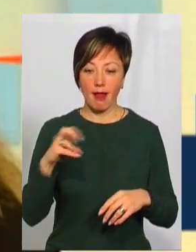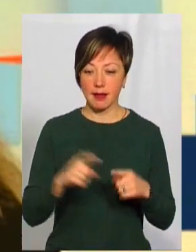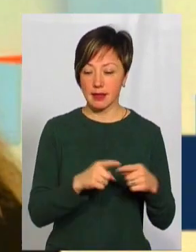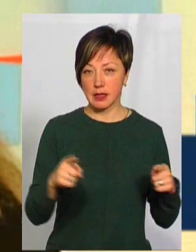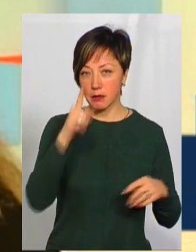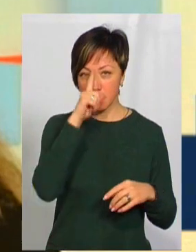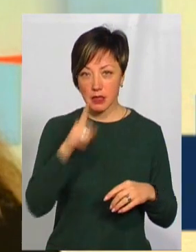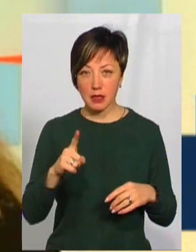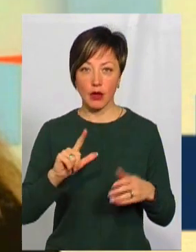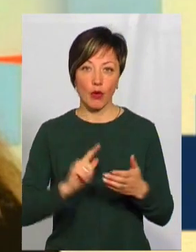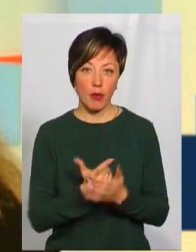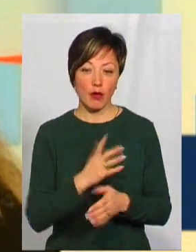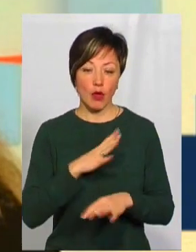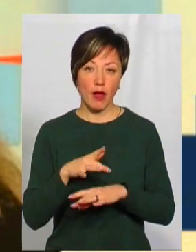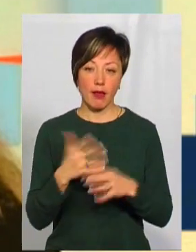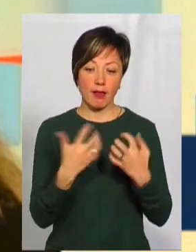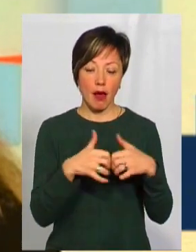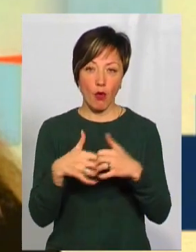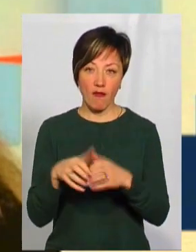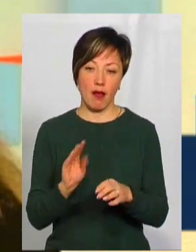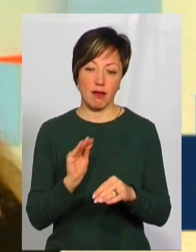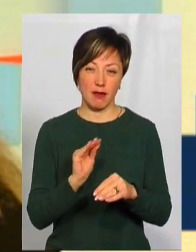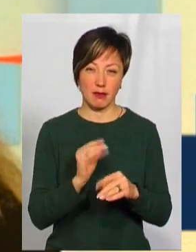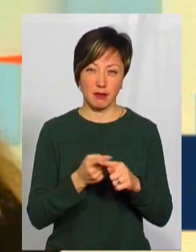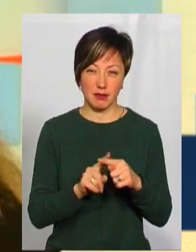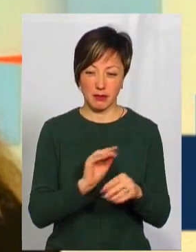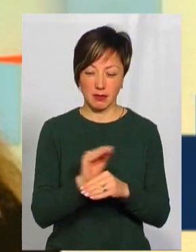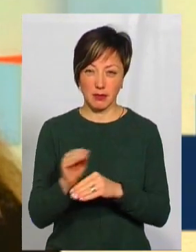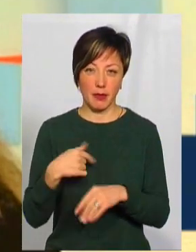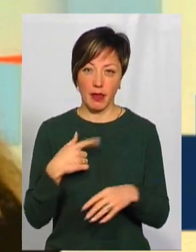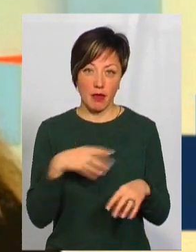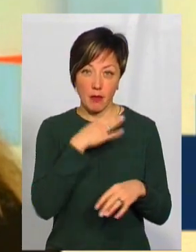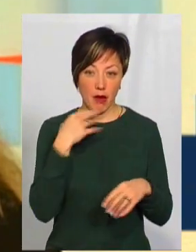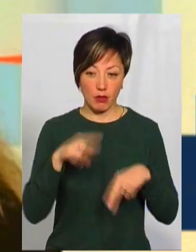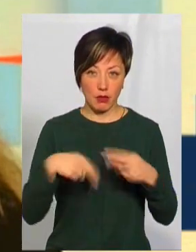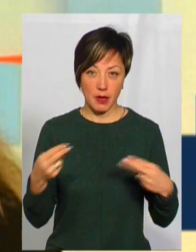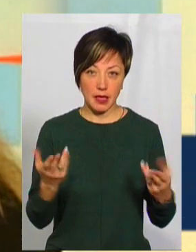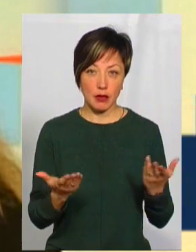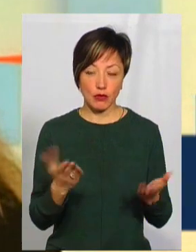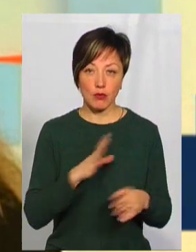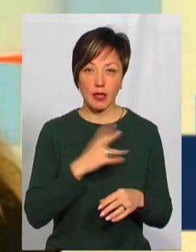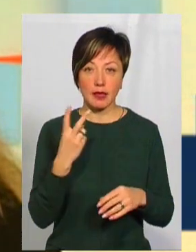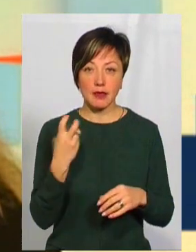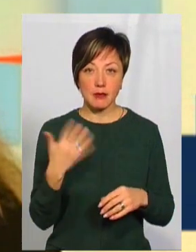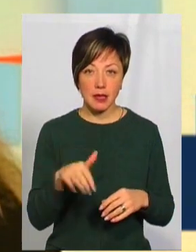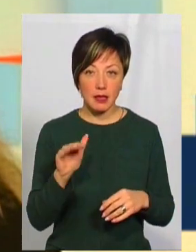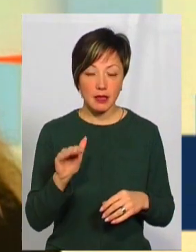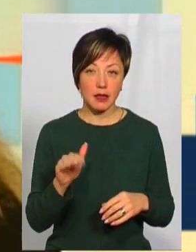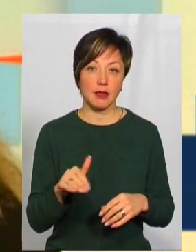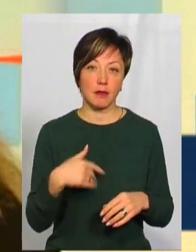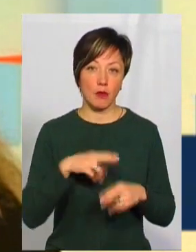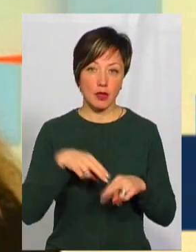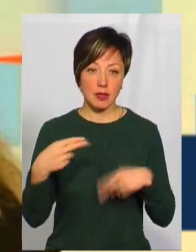цей місяць теж були нарахування. І ніби ми не так багато погасили. Якщо там було 250,